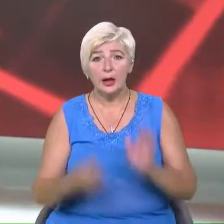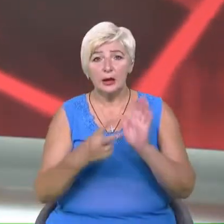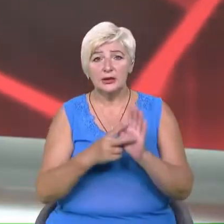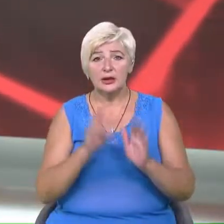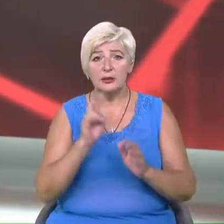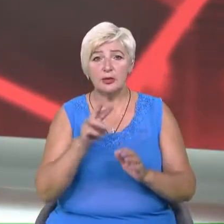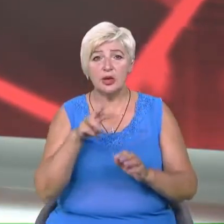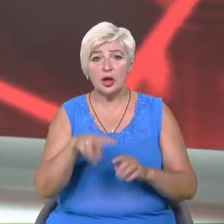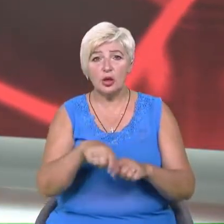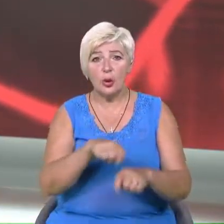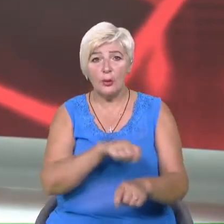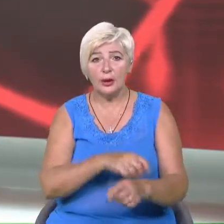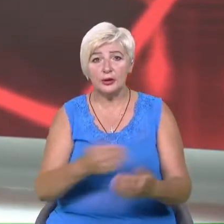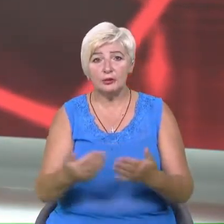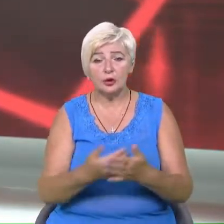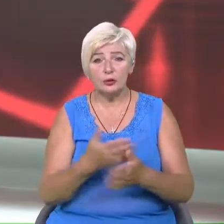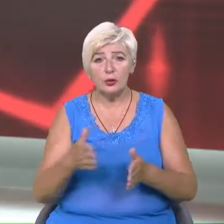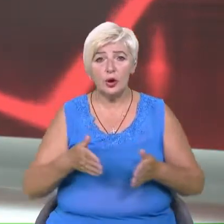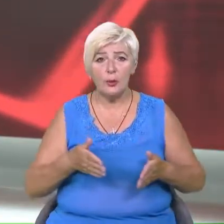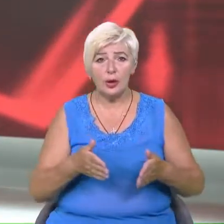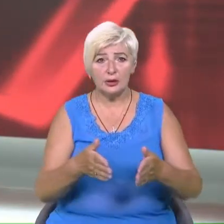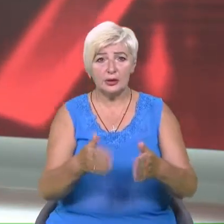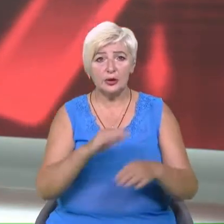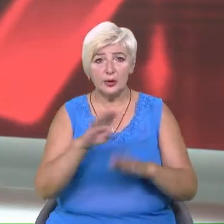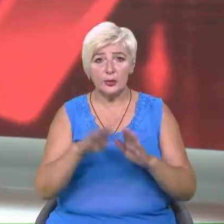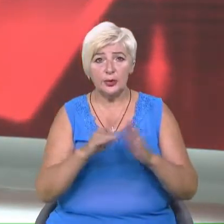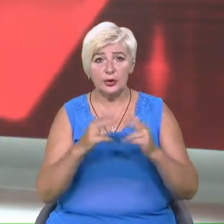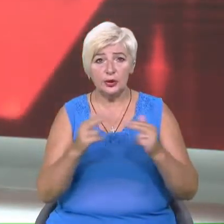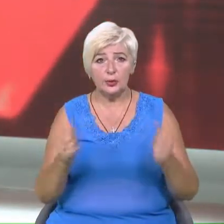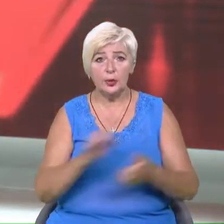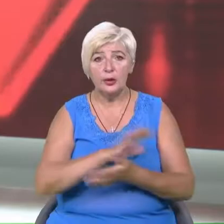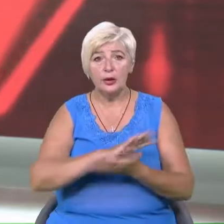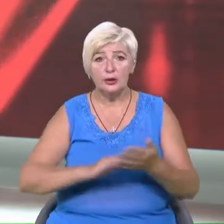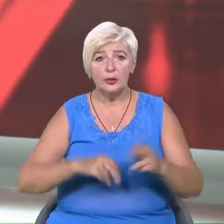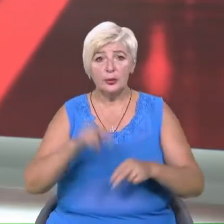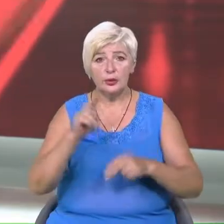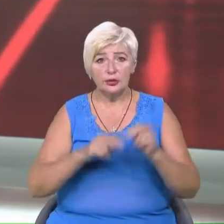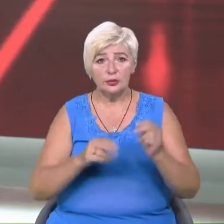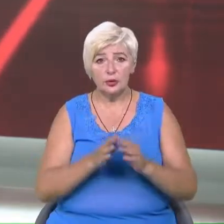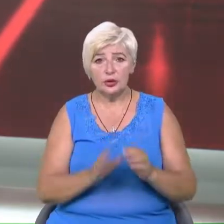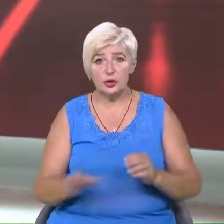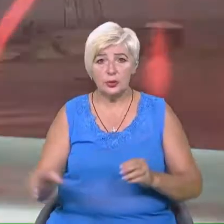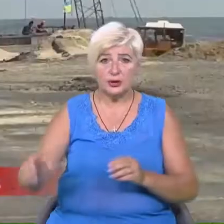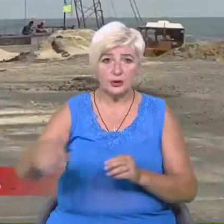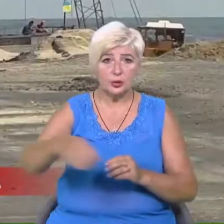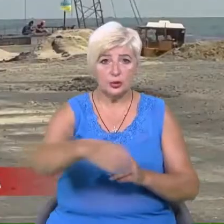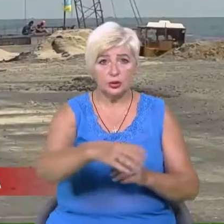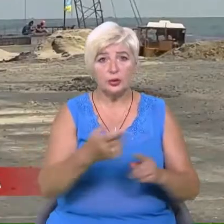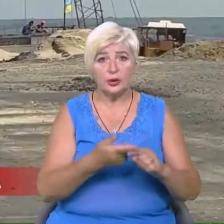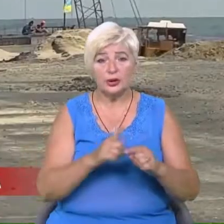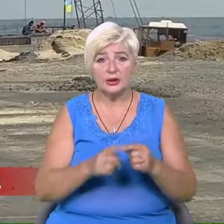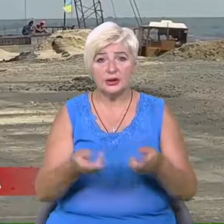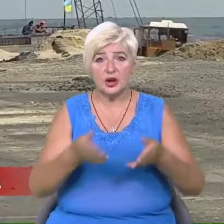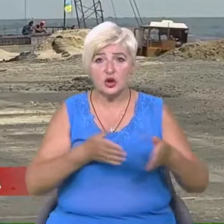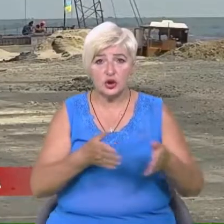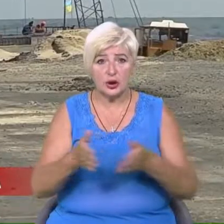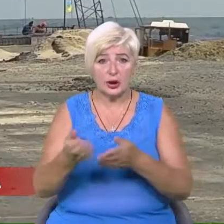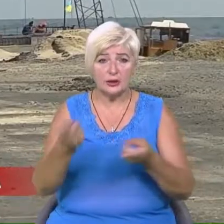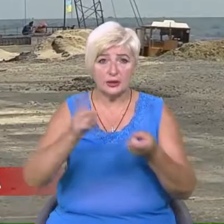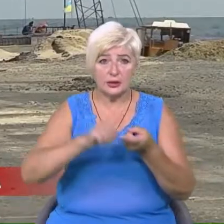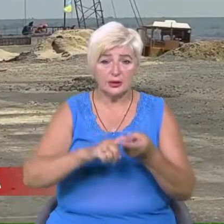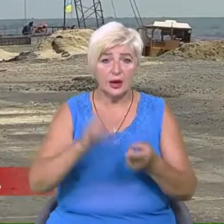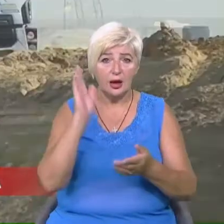7 кілометрів нової магістралі. Під Дніпром триває будівництво об'їзної дороги. Цей шлях з'єднає трасу на Запоріжжя